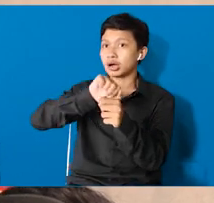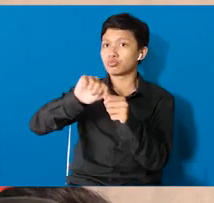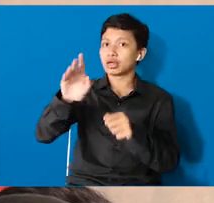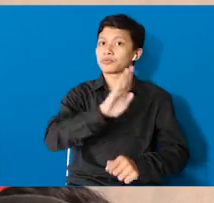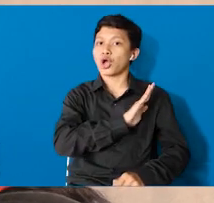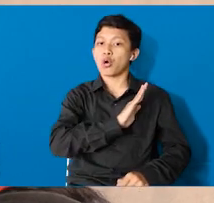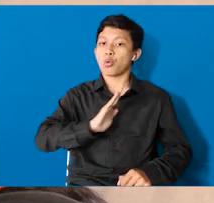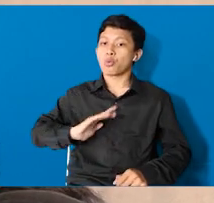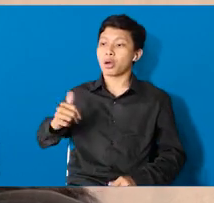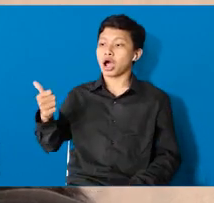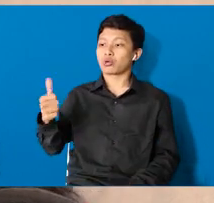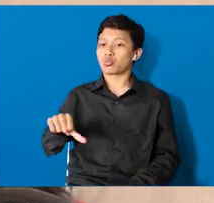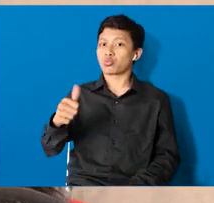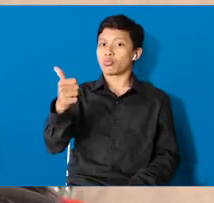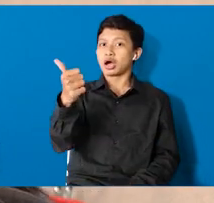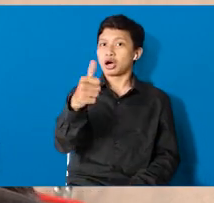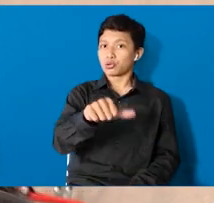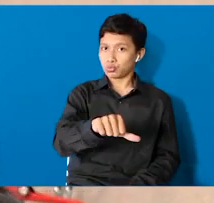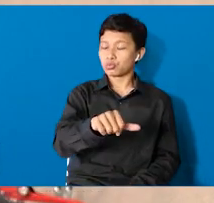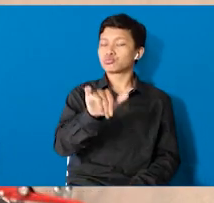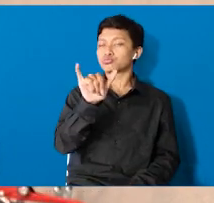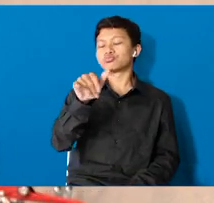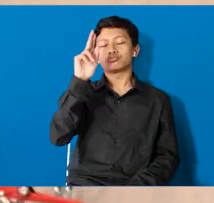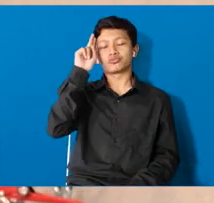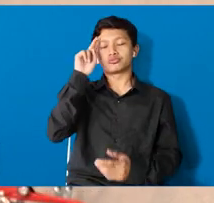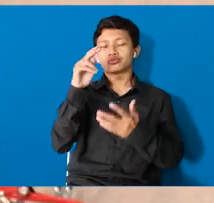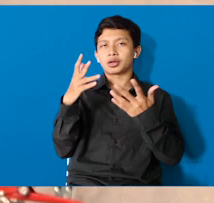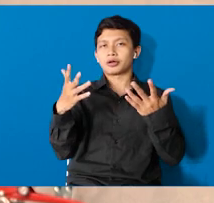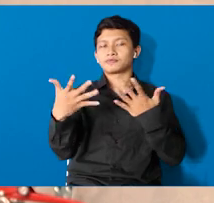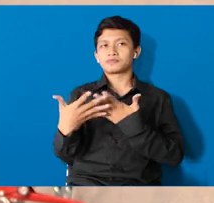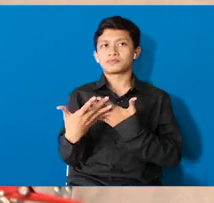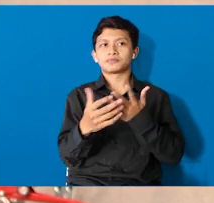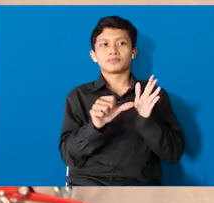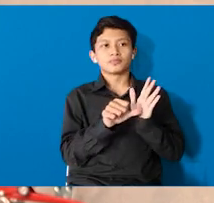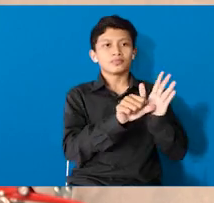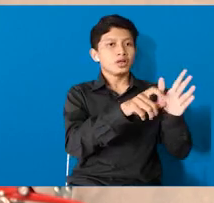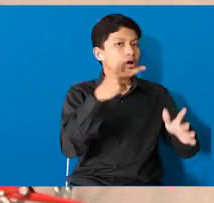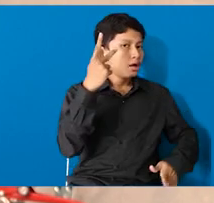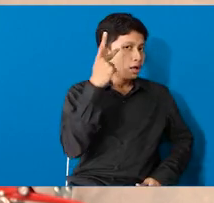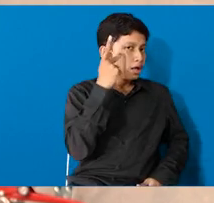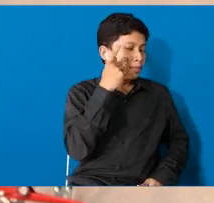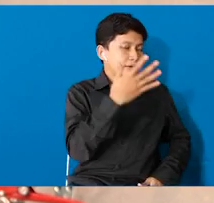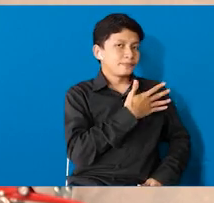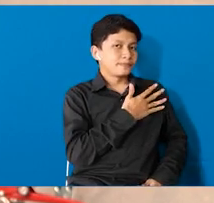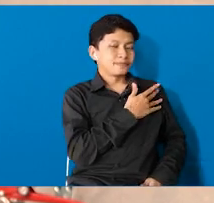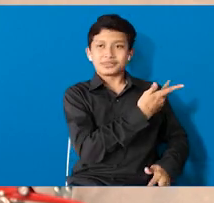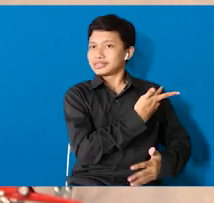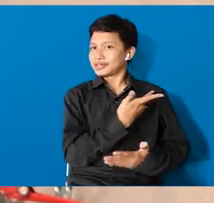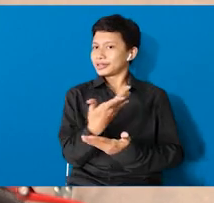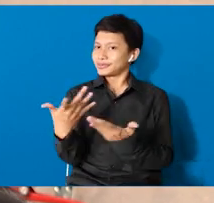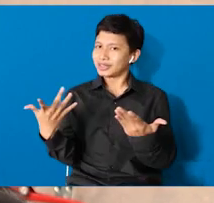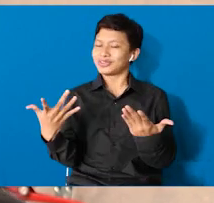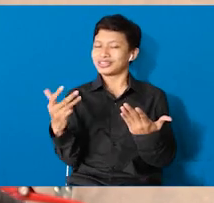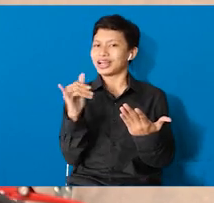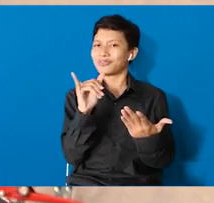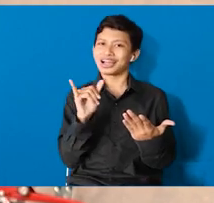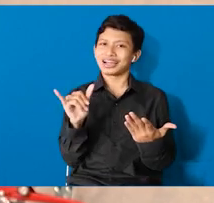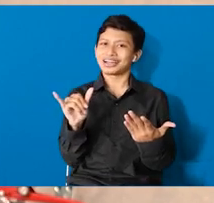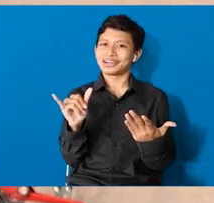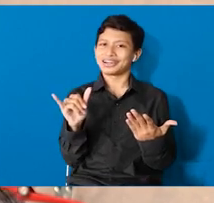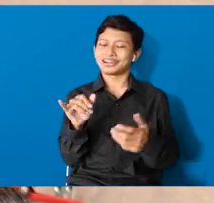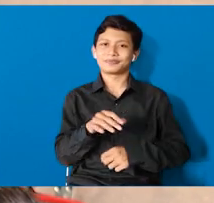kader-kader untuk bisa kita bisa menjaga sama diri kita sendiri, mungkin jadikan untuk